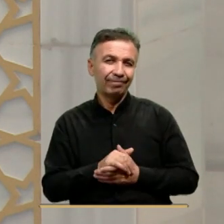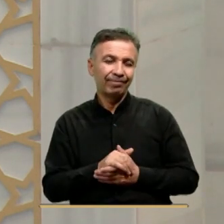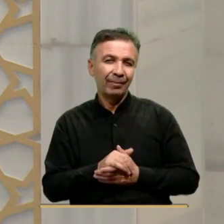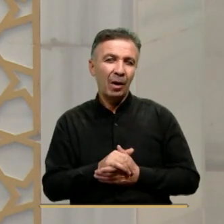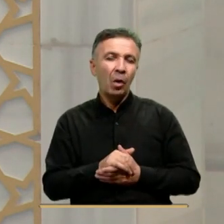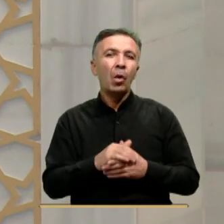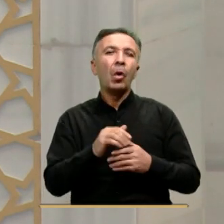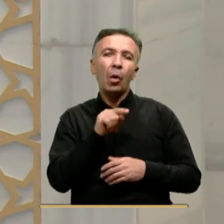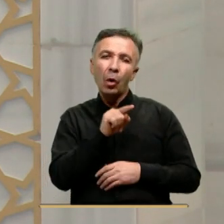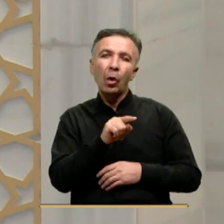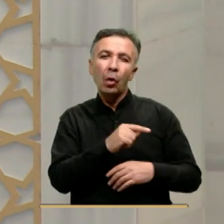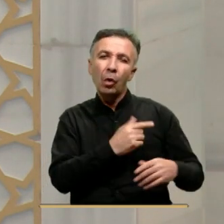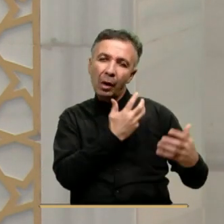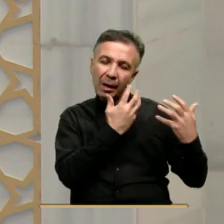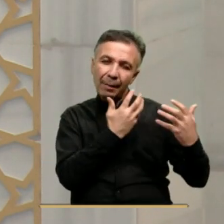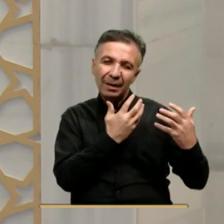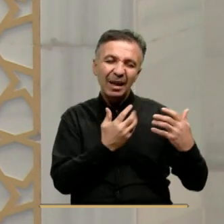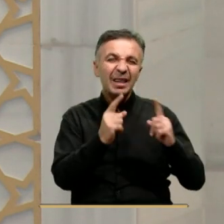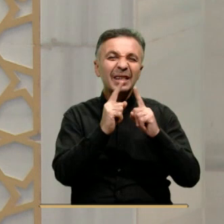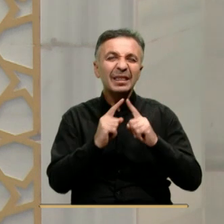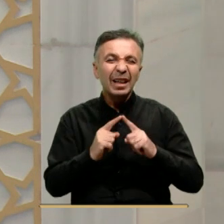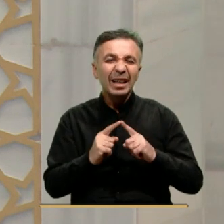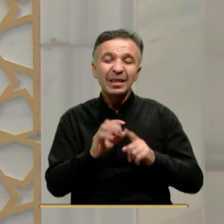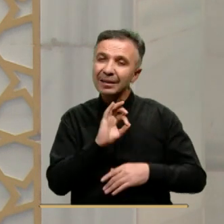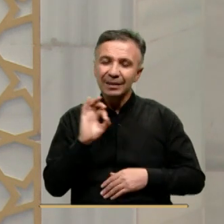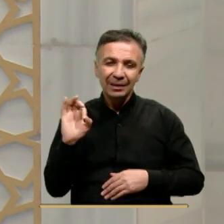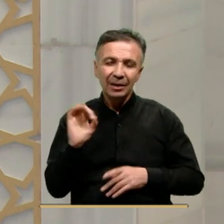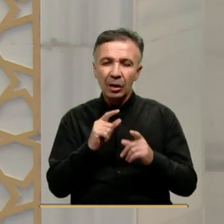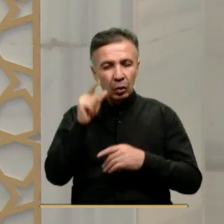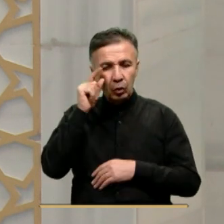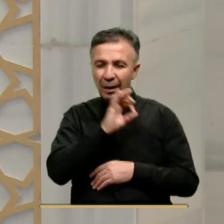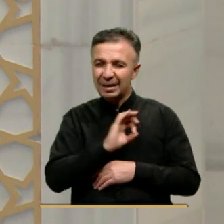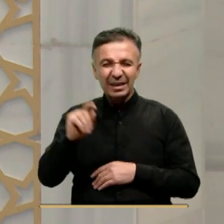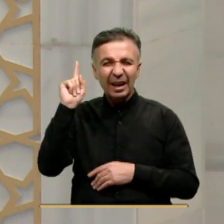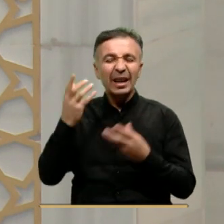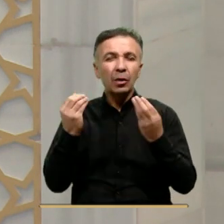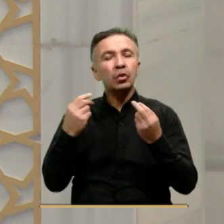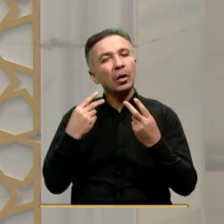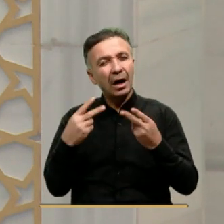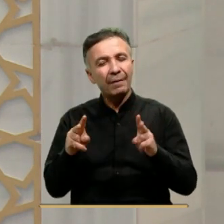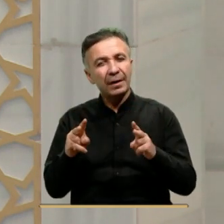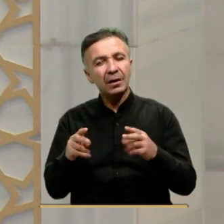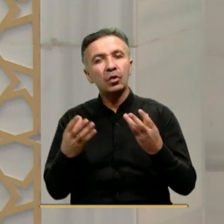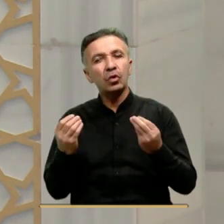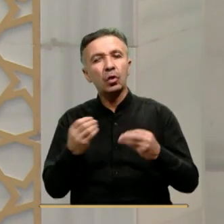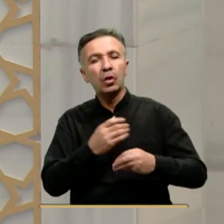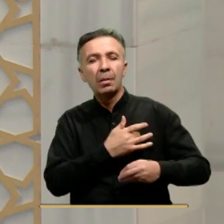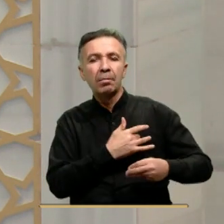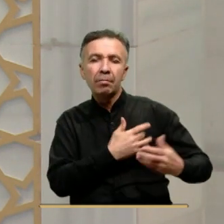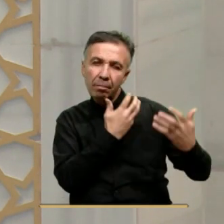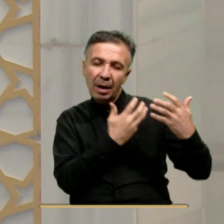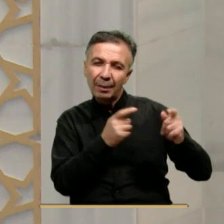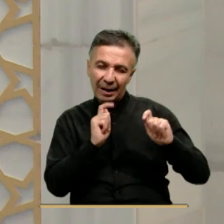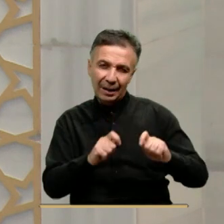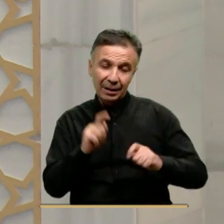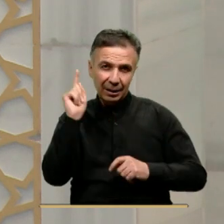onları sayamazsınız Şüphesiz Allah çok bağışlayandır çok merhamet edendir